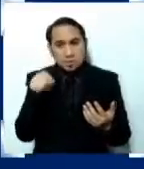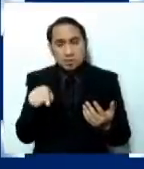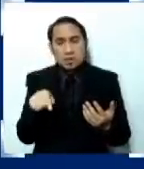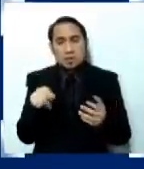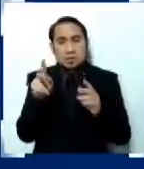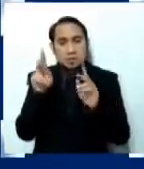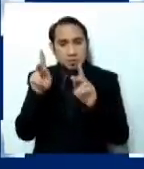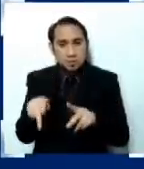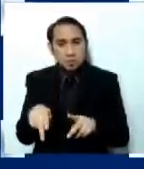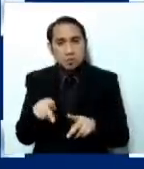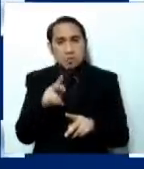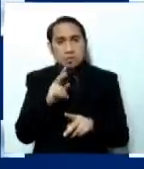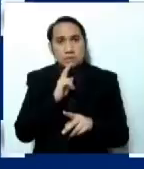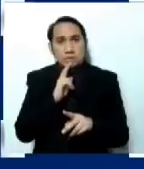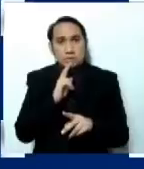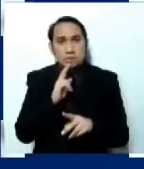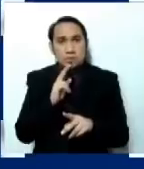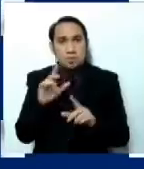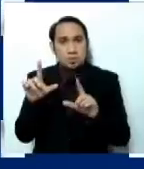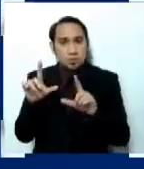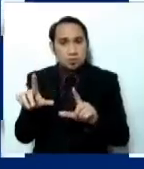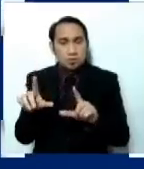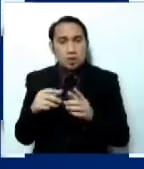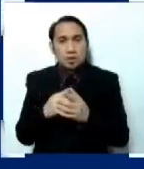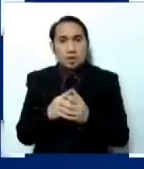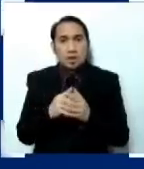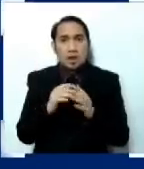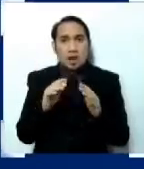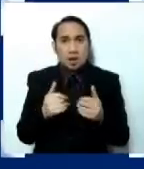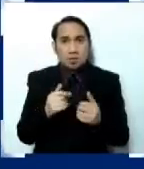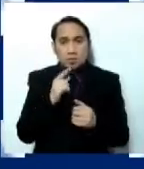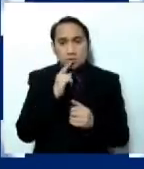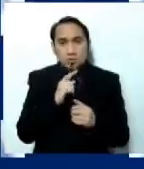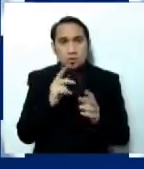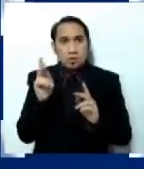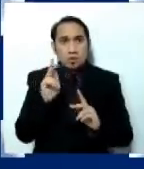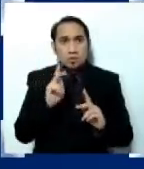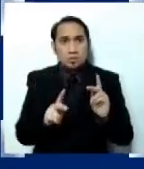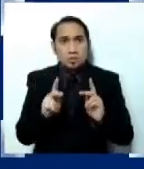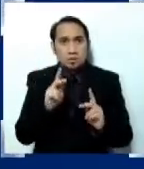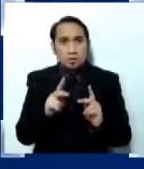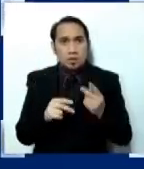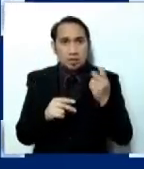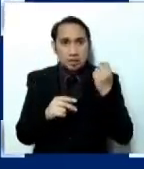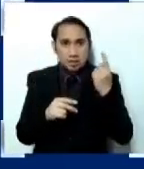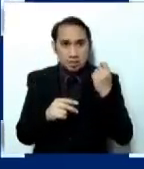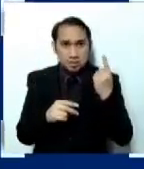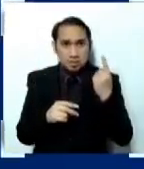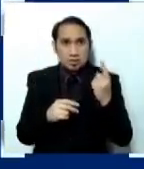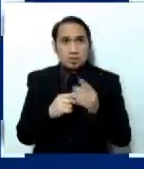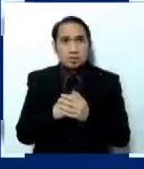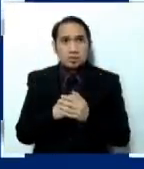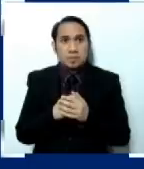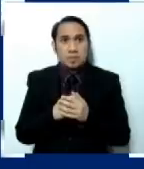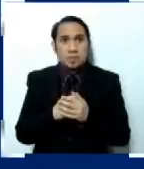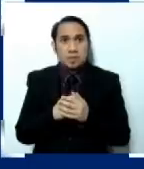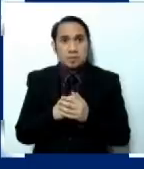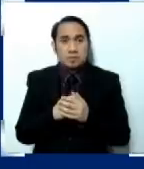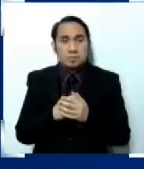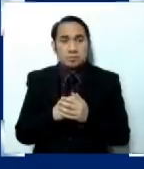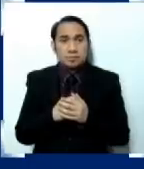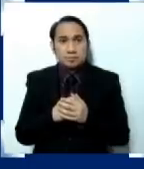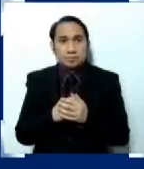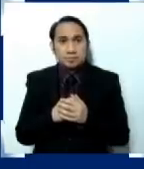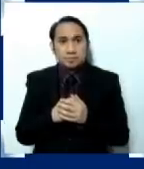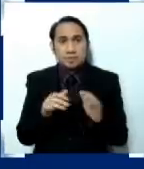government assure the people and make sure that the understanding is one and the same